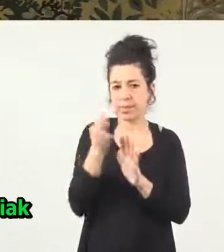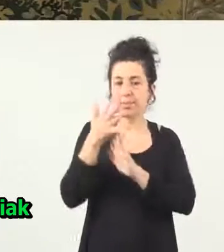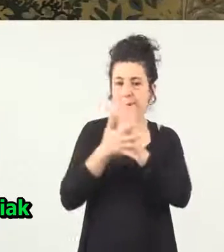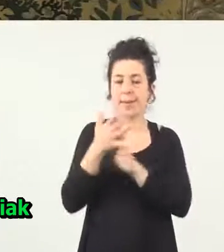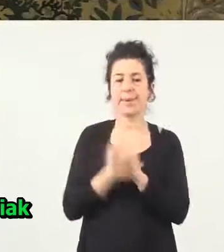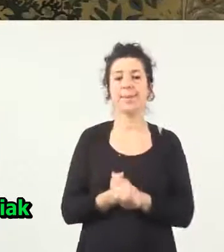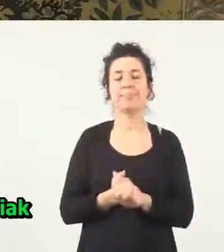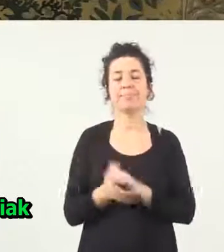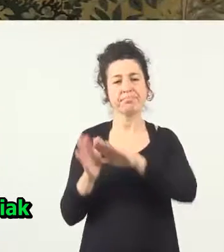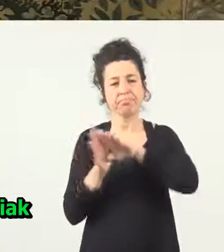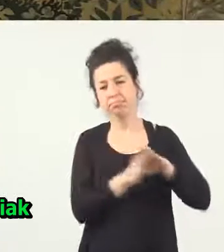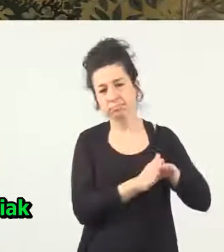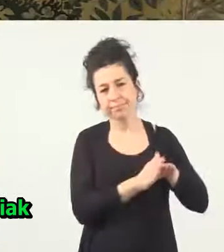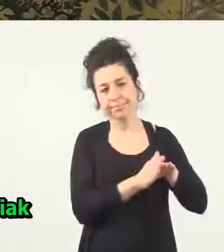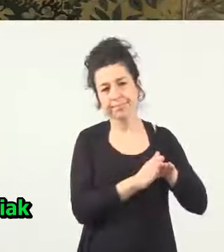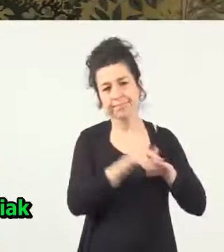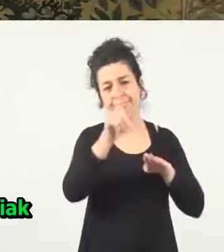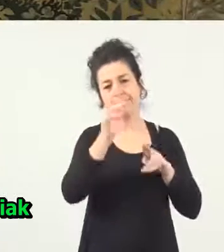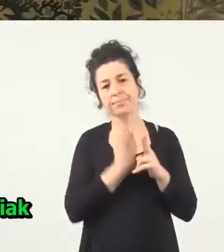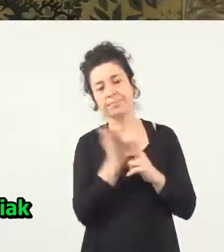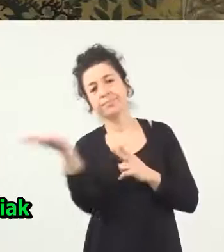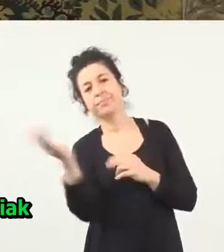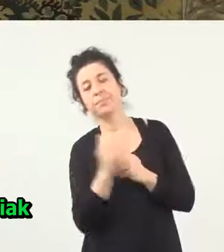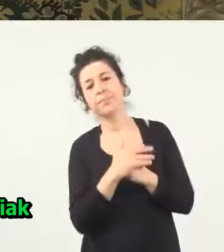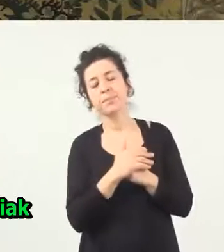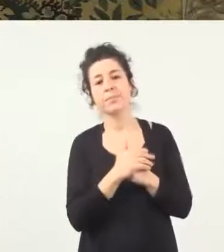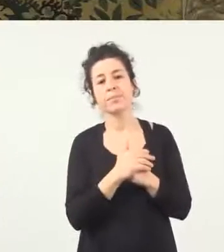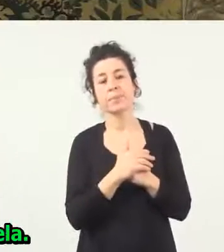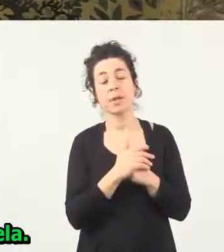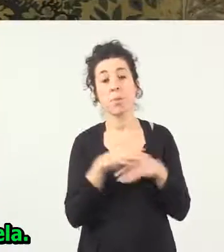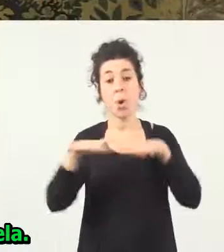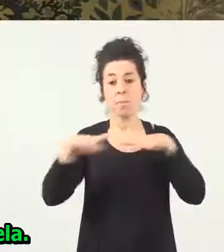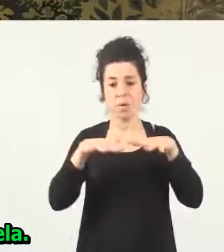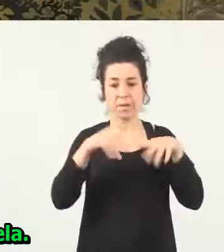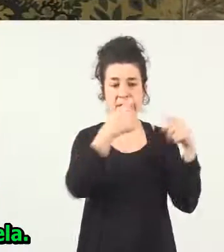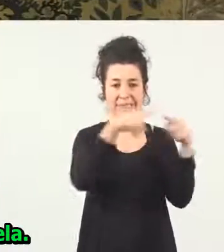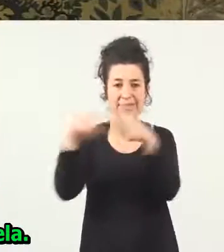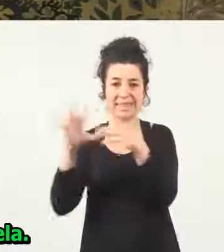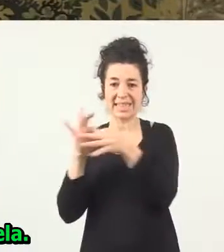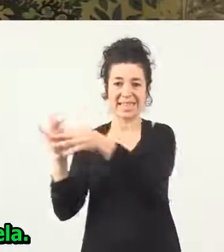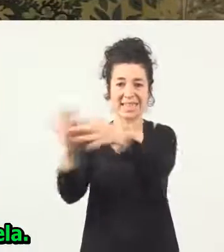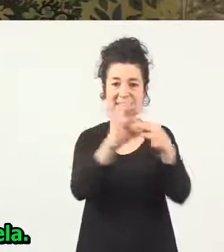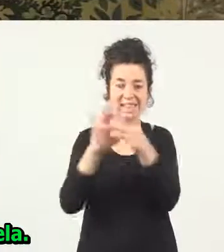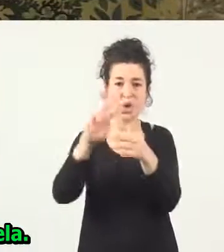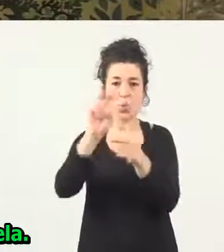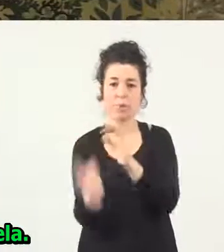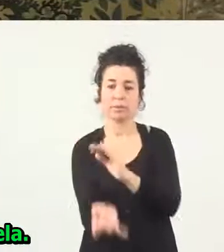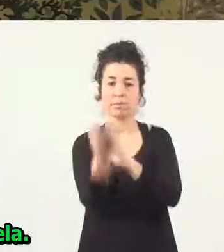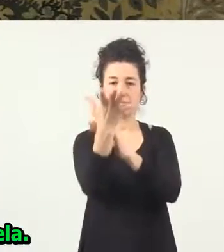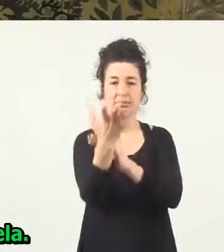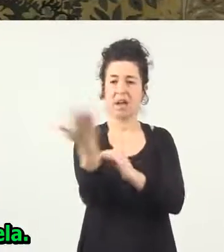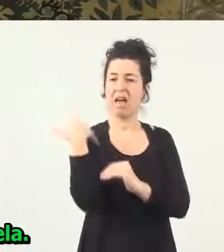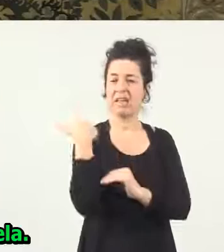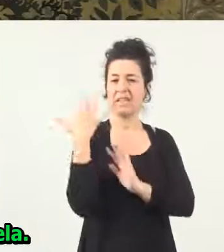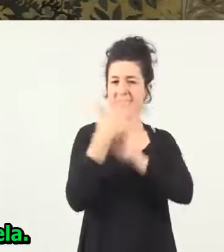Eta beste aldetik ere, aliantza berriak sortu dira mugimenduan artean. Nik uste dut hemen adibidez, lehen esan dute mugimendu globalak,